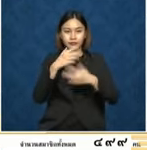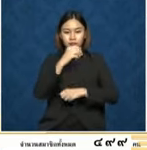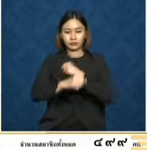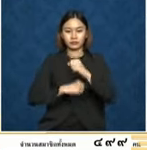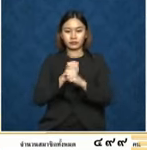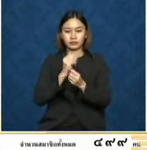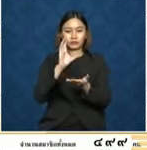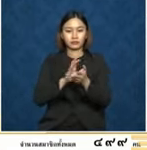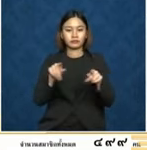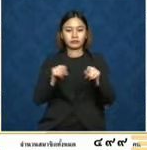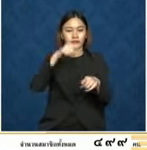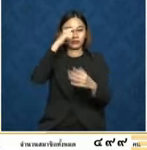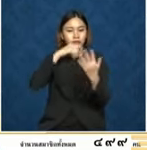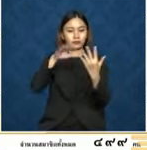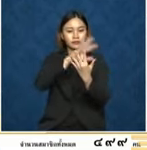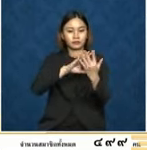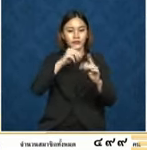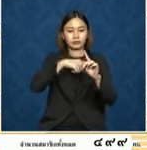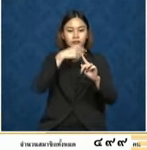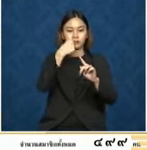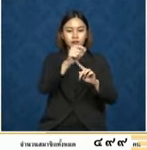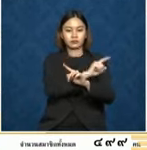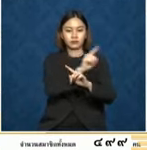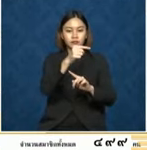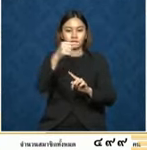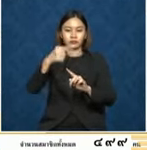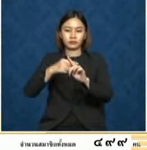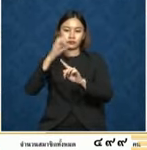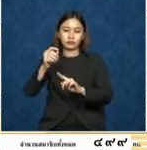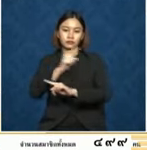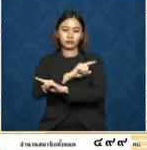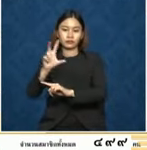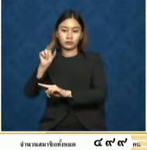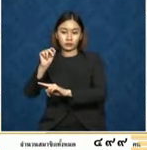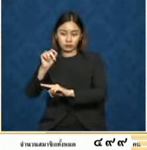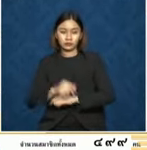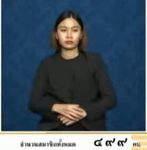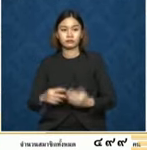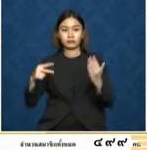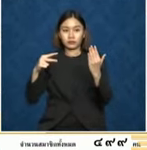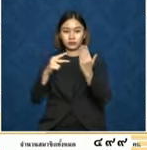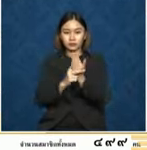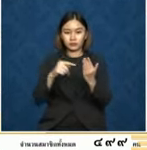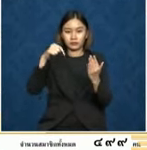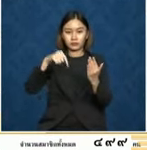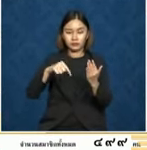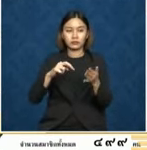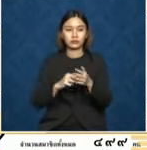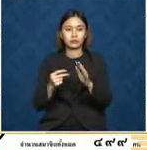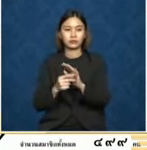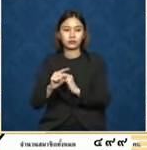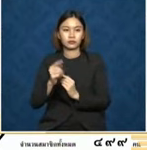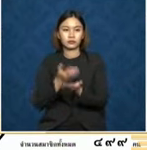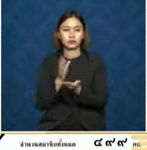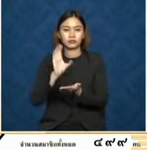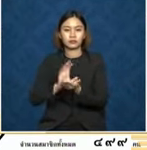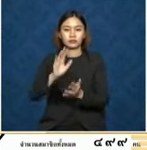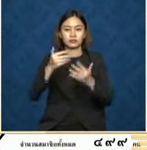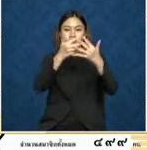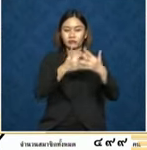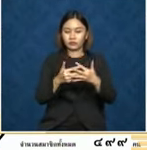ประมาณเหมือนเราครับ1ตุลาถึง30กันยาของทุกปีนะครับการใช้ตัดรอบแบบนี้ครับทำให้งบประมาณของสหรั